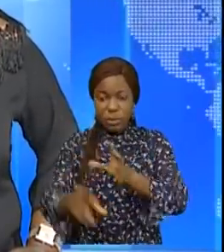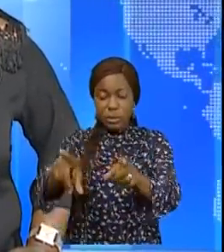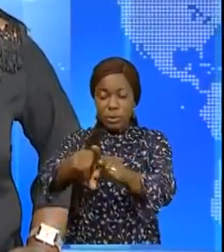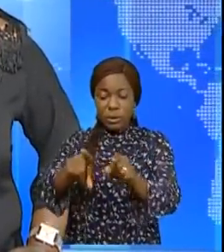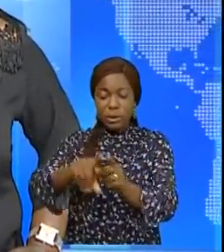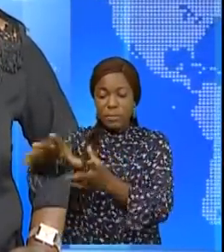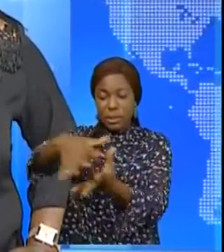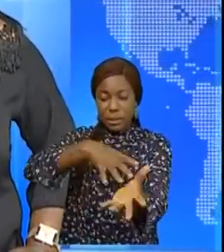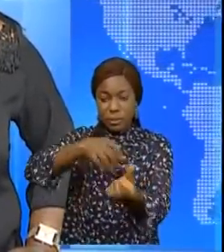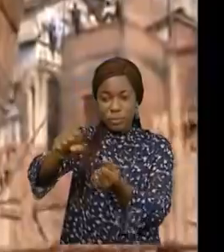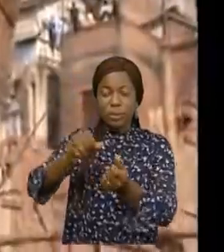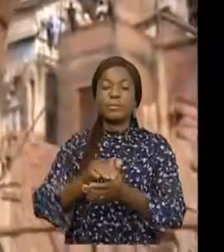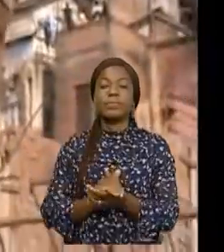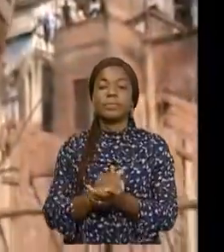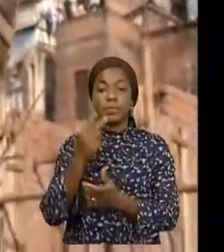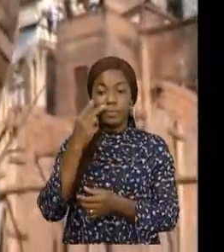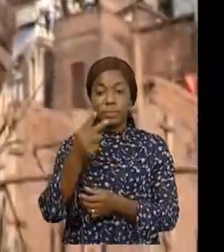Regardez.